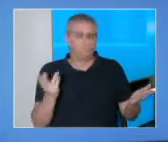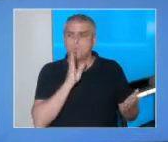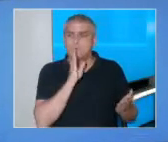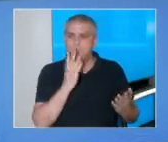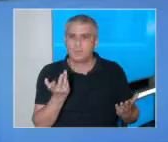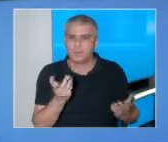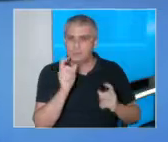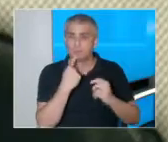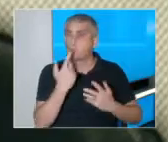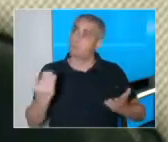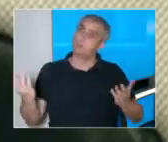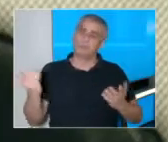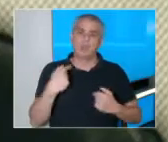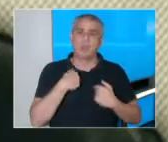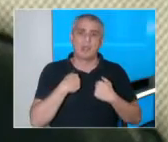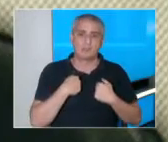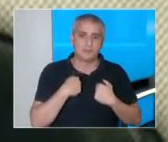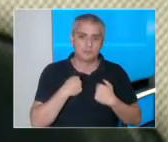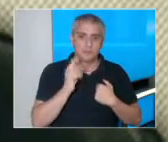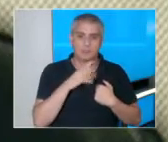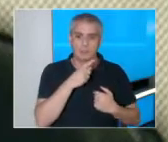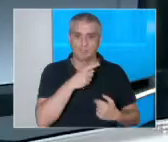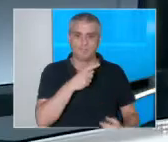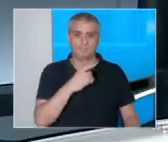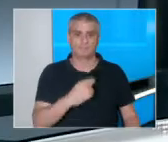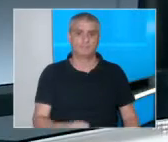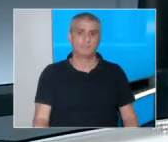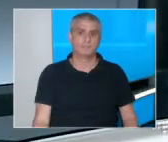הבעיה. אנשים אומרים לי, מה... אנחנו תומכים... רגע, סליחה,